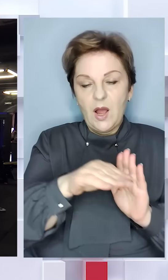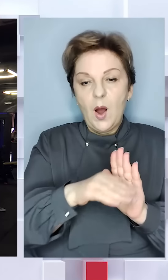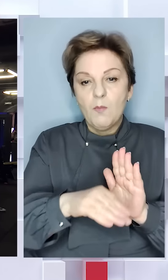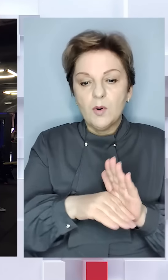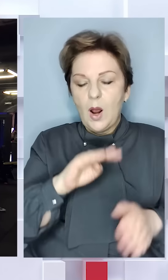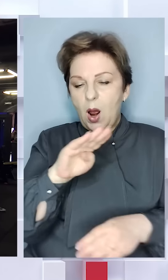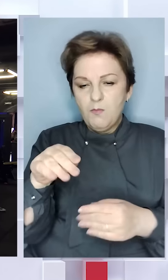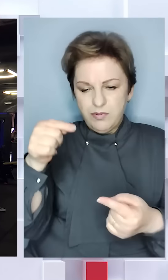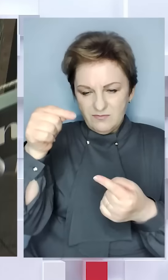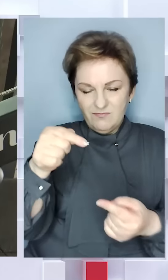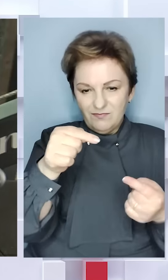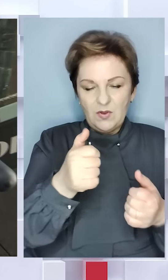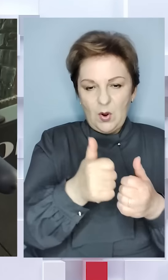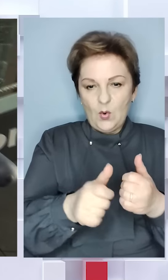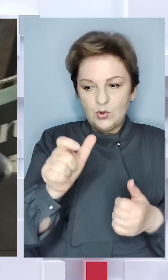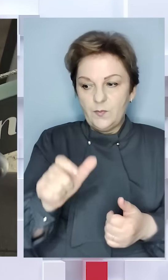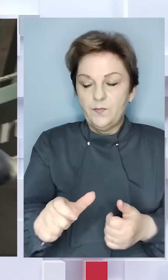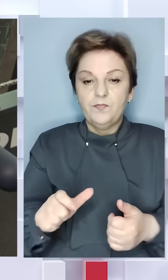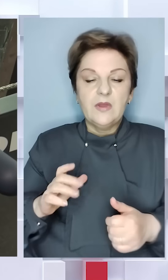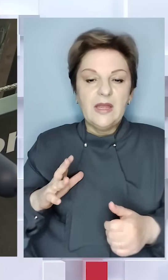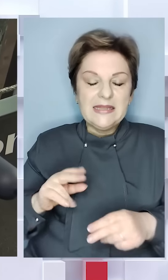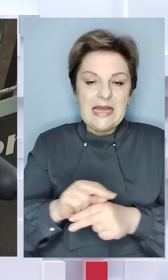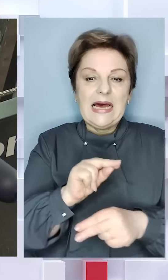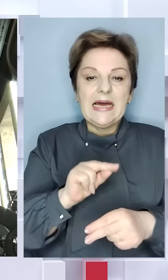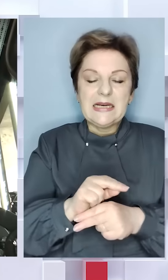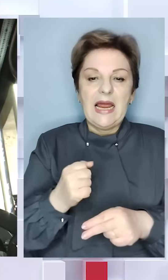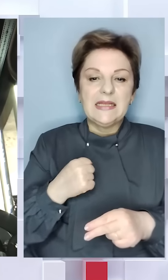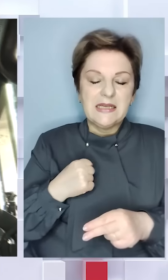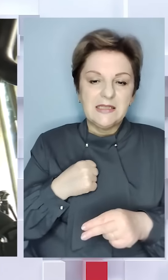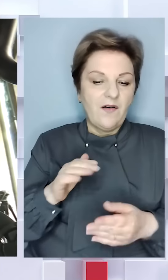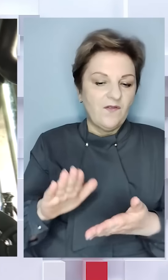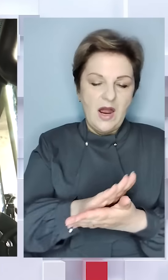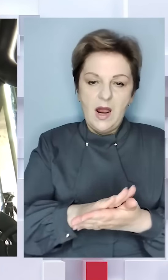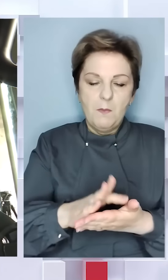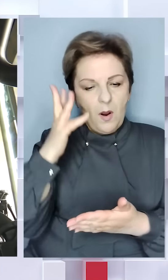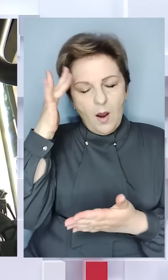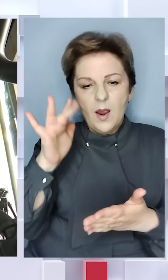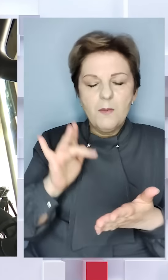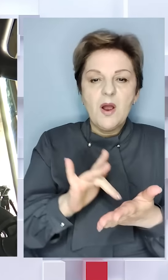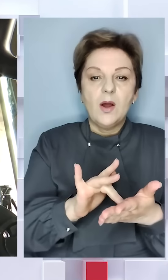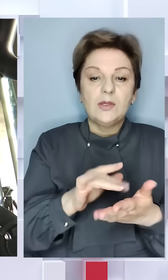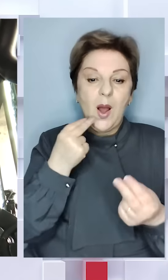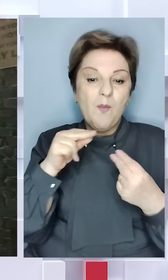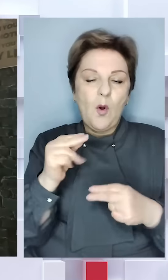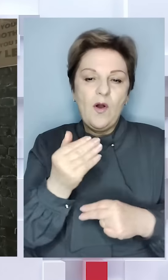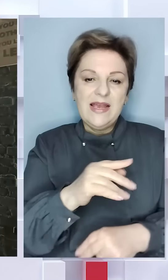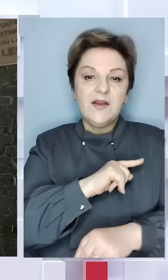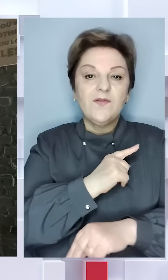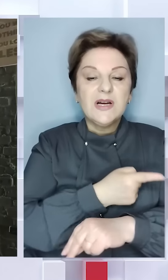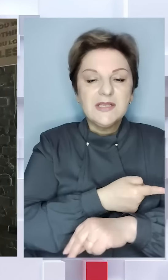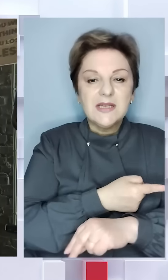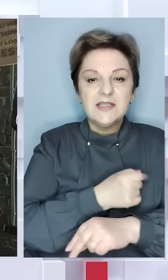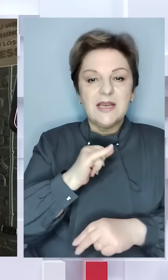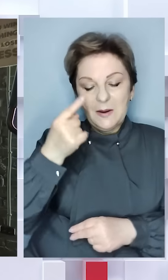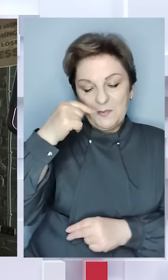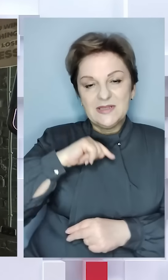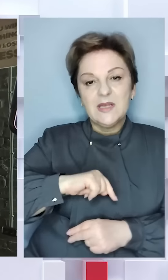програма під кожного ветерана. Тренує поранених захисників безкоштовно. Його мета, каже, покращити їхній фізичний